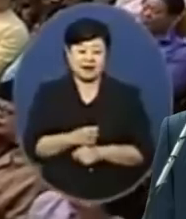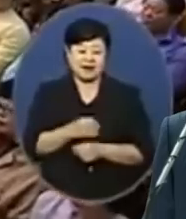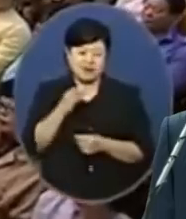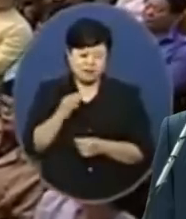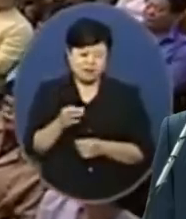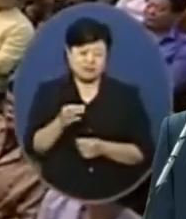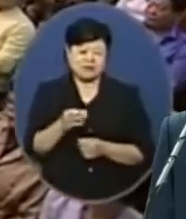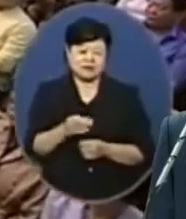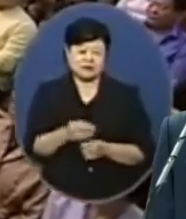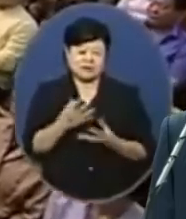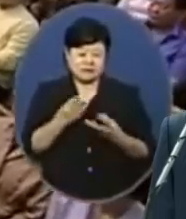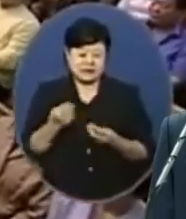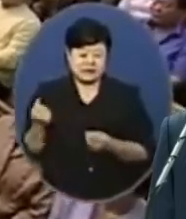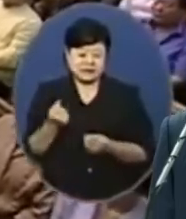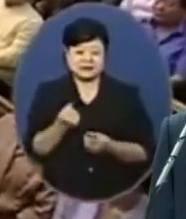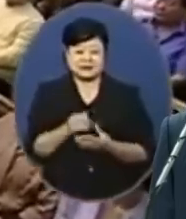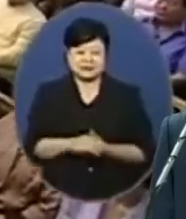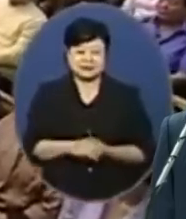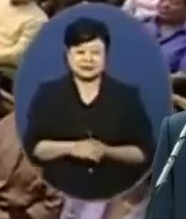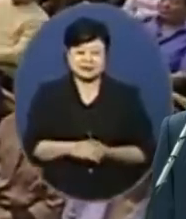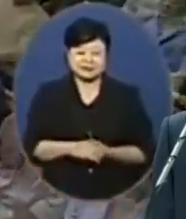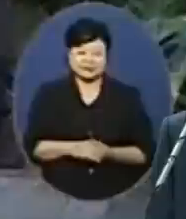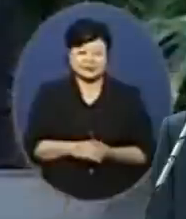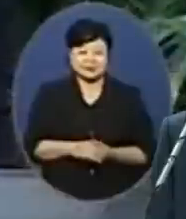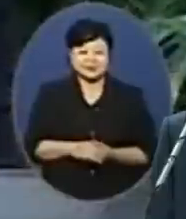물질적으로 많은 그 소유자는 없습니다.